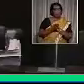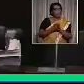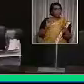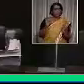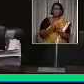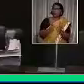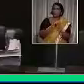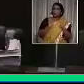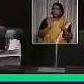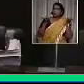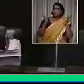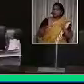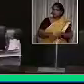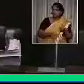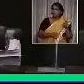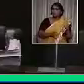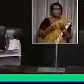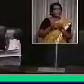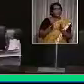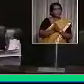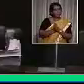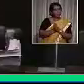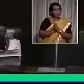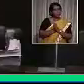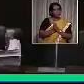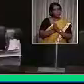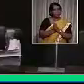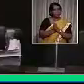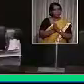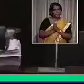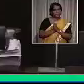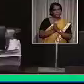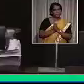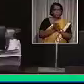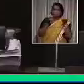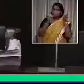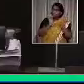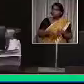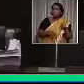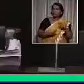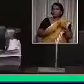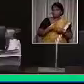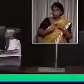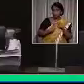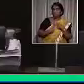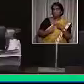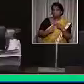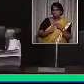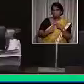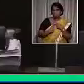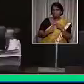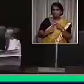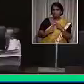என்பதை இந்த நாடு இன்று பார்த்து கொண்டிருக்கிறது, உலகம் இன்று பார்த்து கொண்டிருக்கிறது. இன்று போவதற்கு இடமில்லாமல் இருப்பதற்கு இடமில்லாமல் தடுமாறுவதை